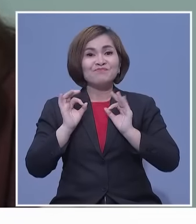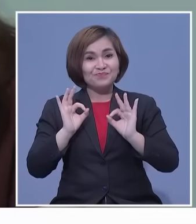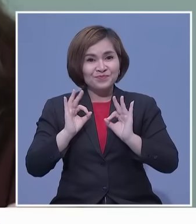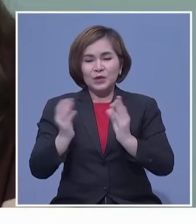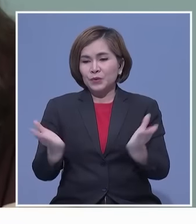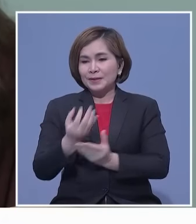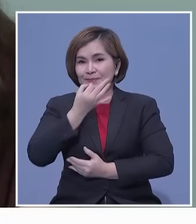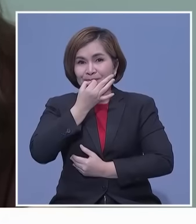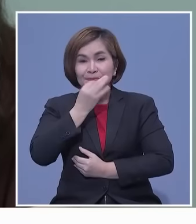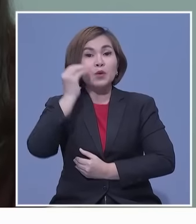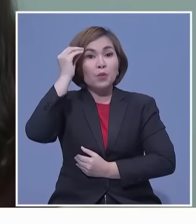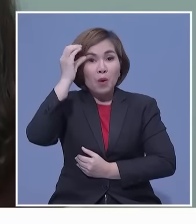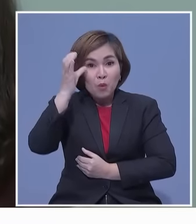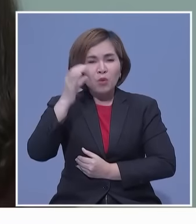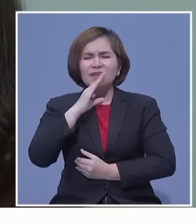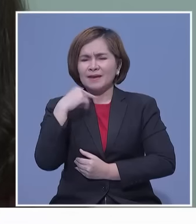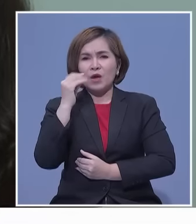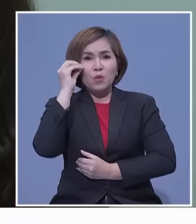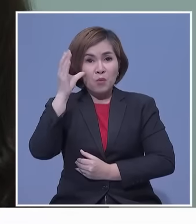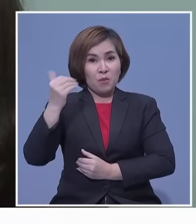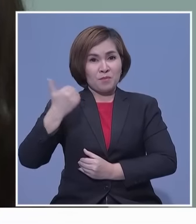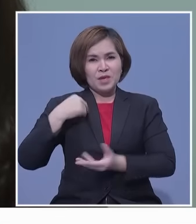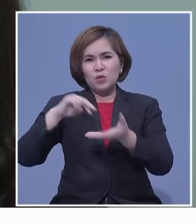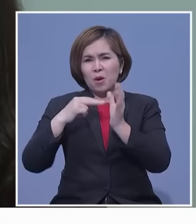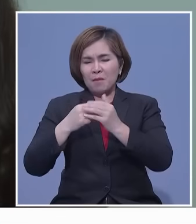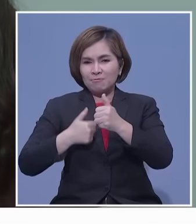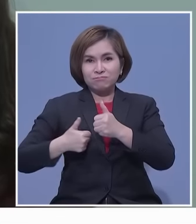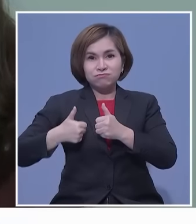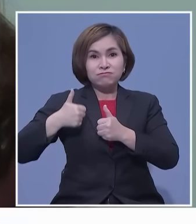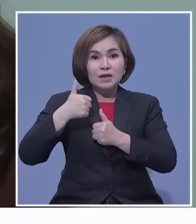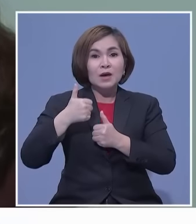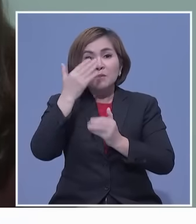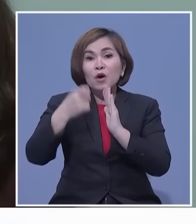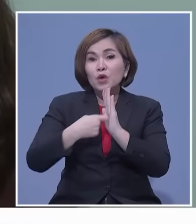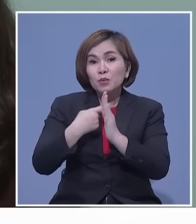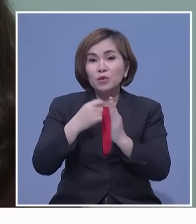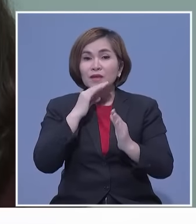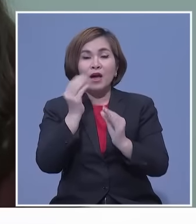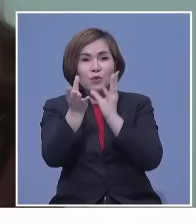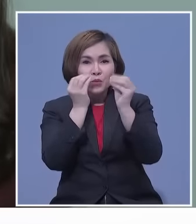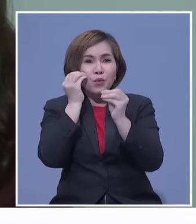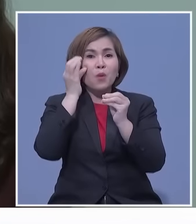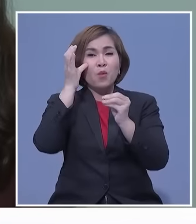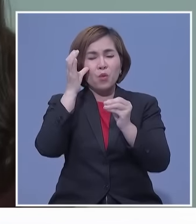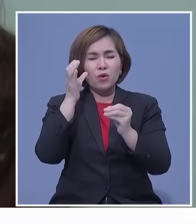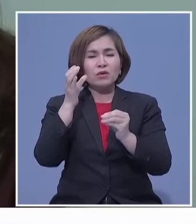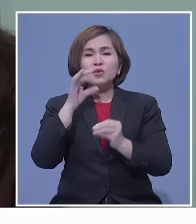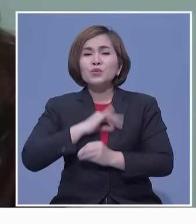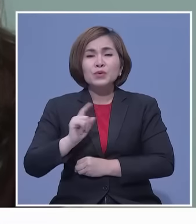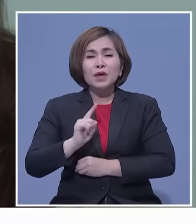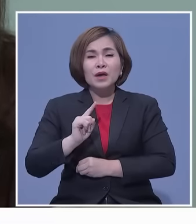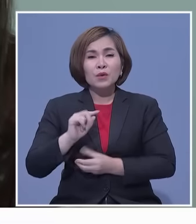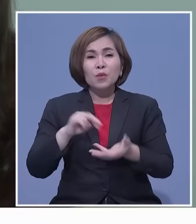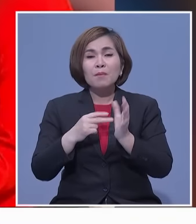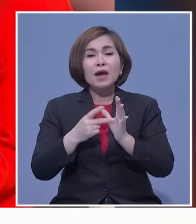อาชีพความรู้ใครมีความรู้มีอำนาจมากกว่ากันนะคะเพราะเมื่อใดก็ตามที่เป็นความรู้ถามหน่อยคนๆนั้นถูก